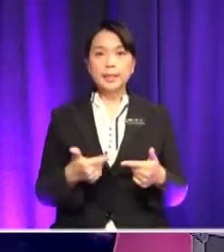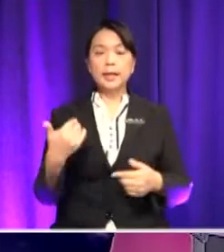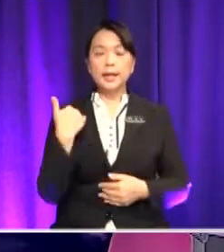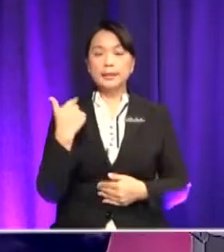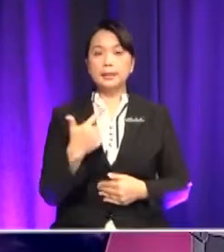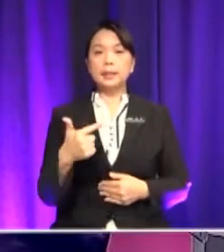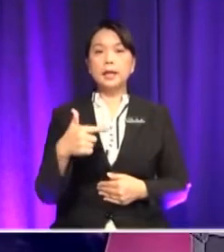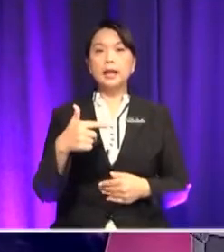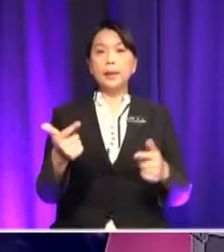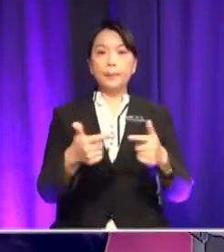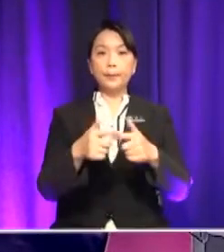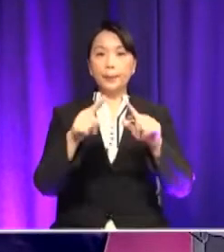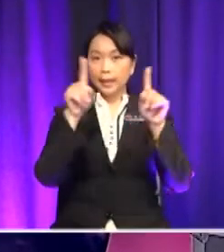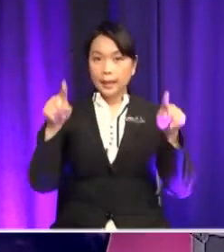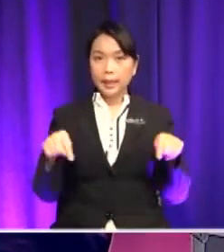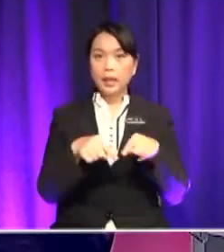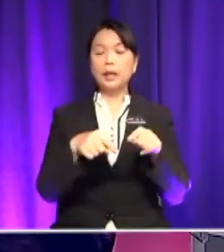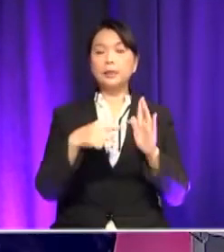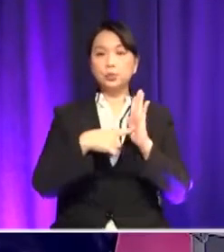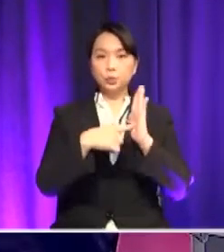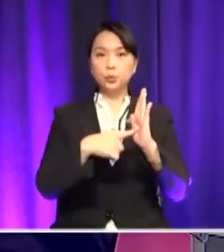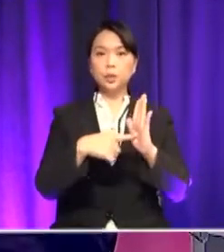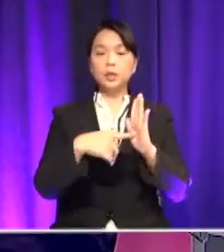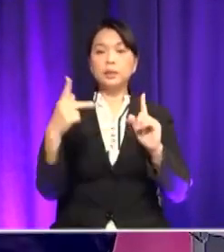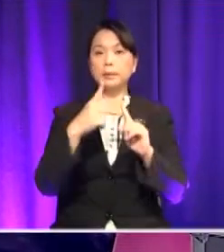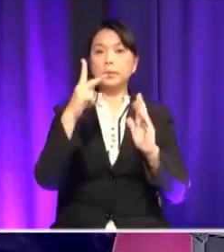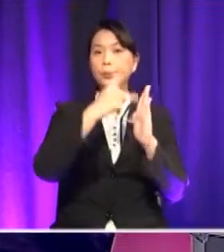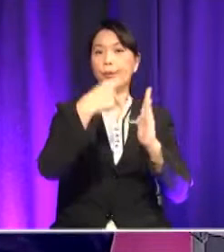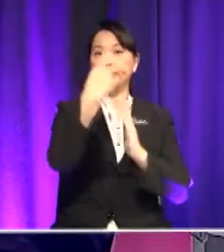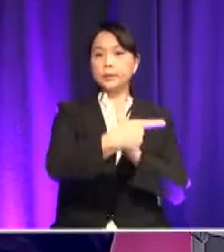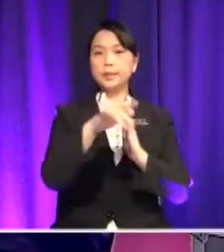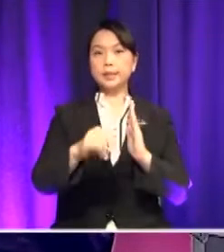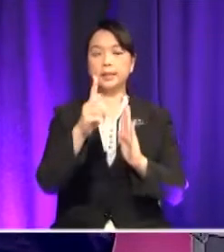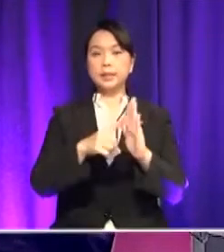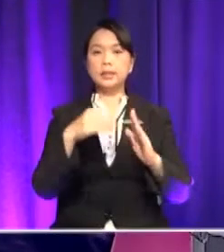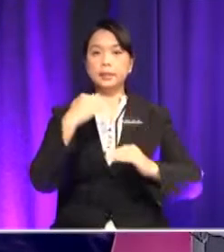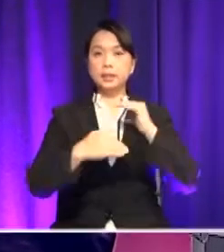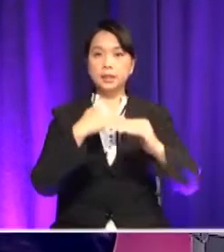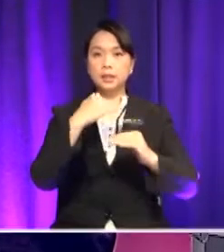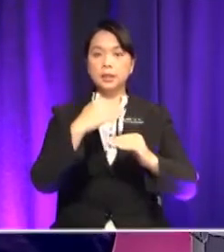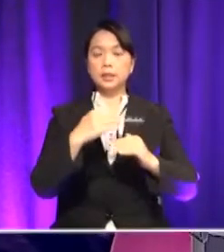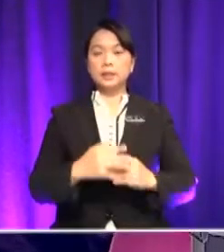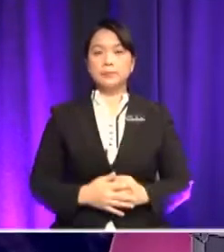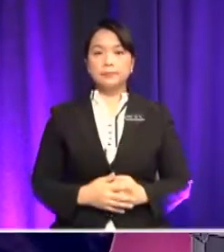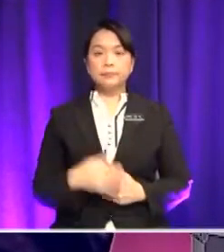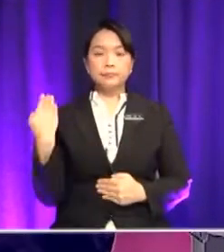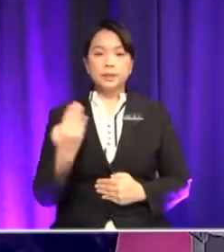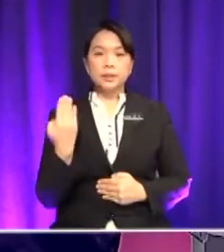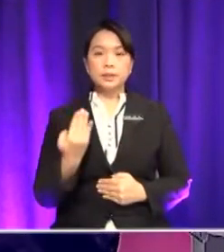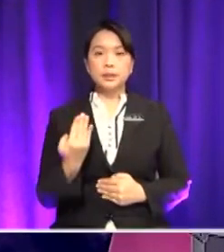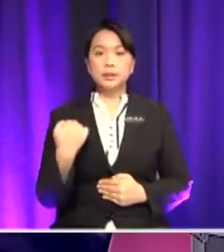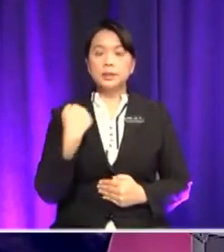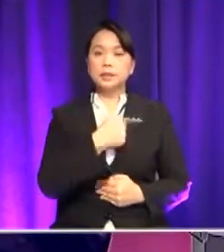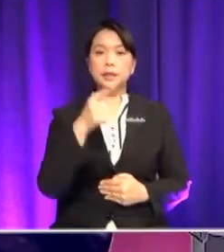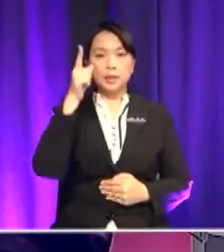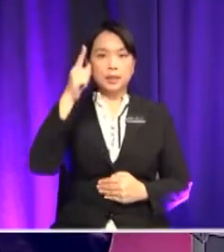petunjuk bagi projek yang hendak dibina, iaitu kedudukan tapak cadangan pembinaan. Biasanya pelan ni kalau kita lihat